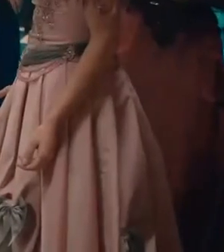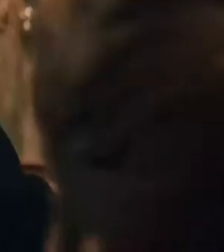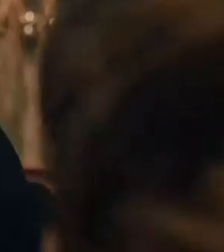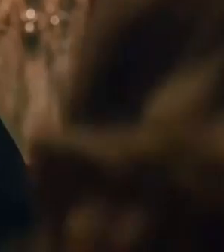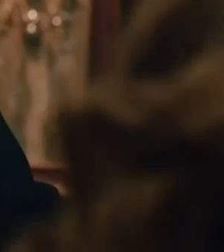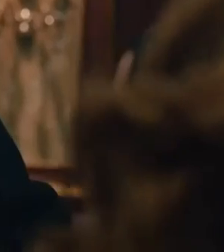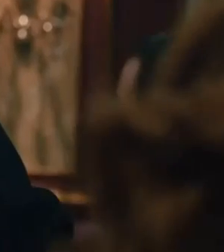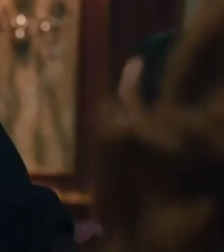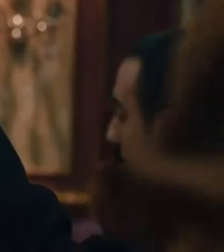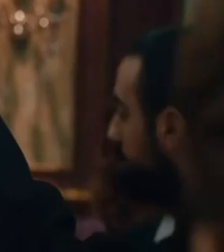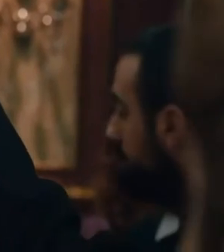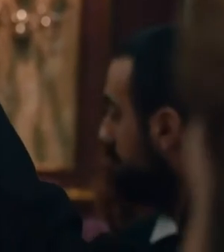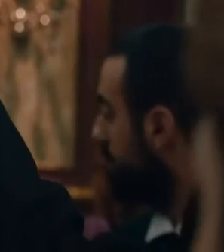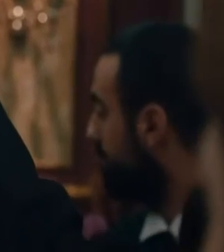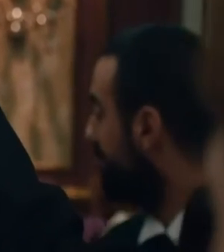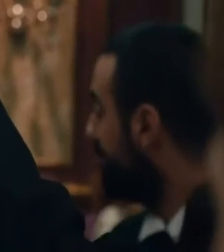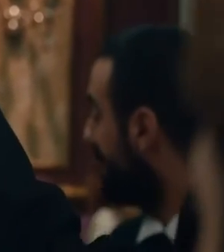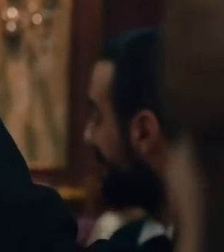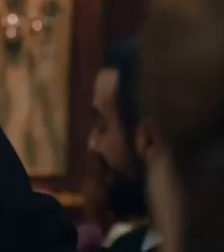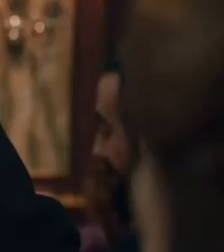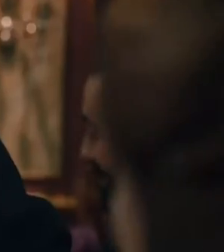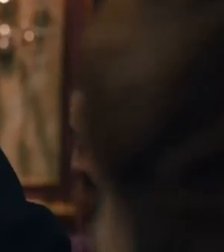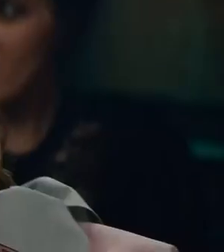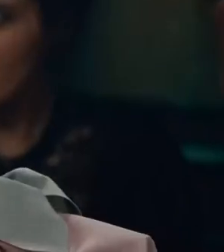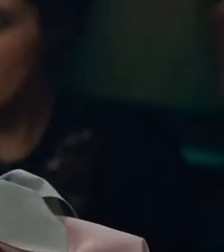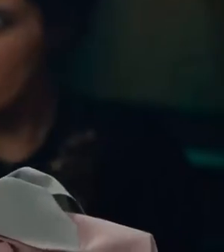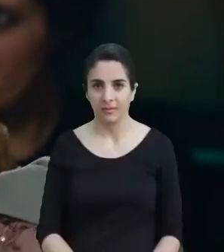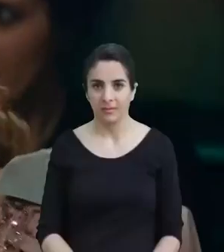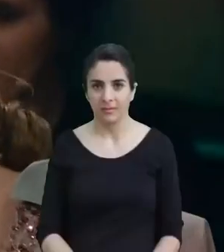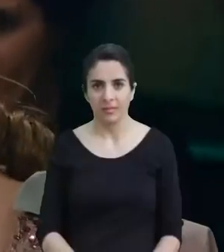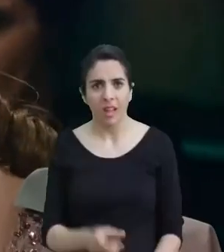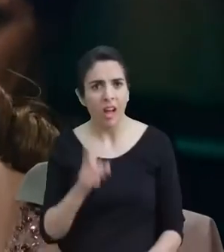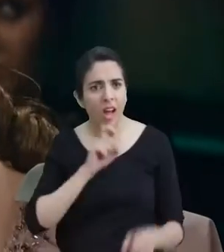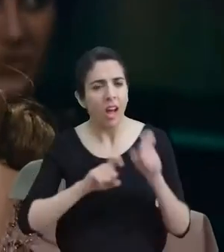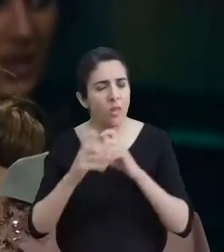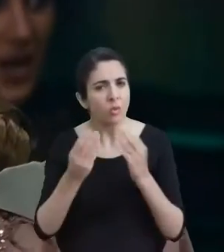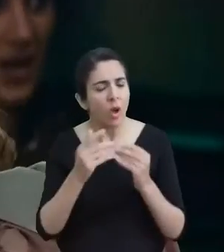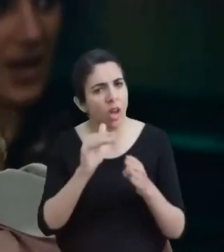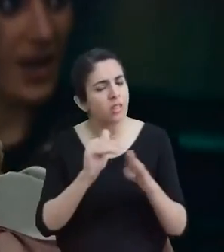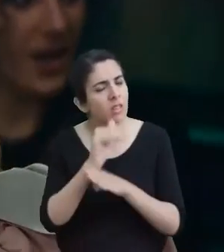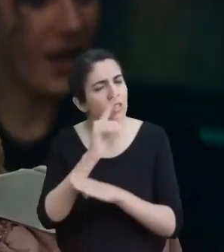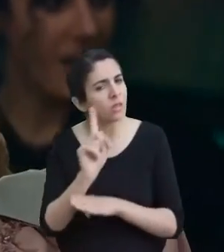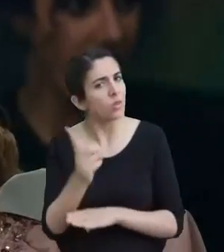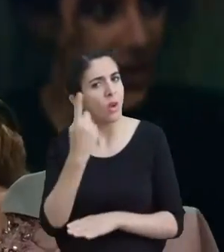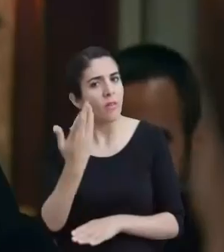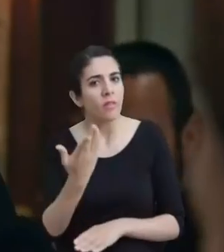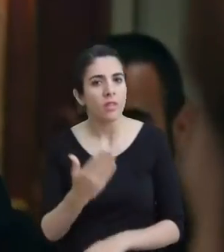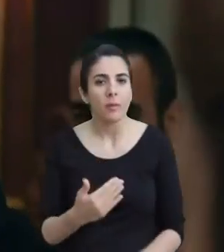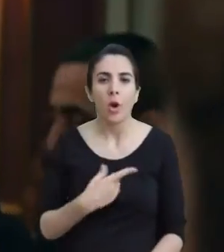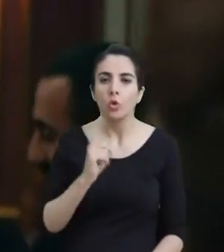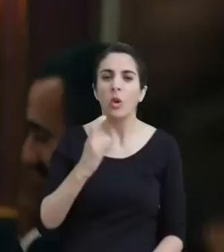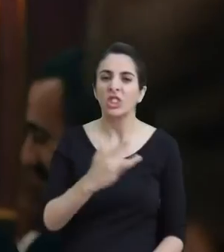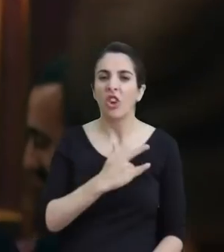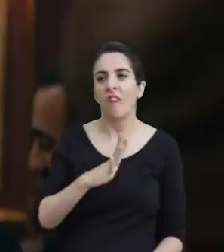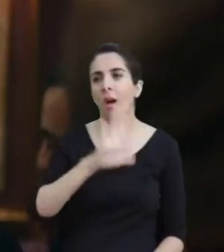Daha yere bırakıverdi ikinin gözleri birbirine kenetli. Bu sakarlıkla nasıl hayatta kalabiliyorsunuz? Dokuz